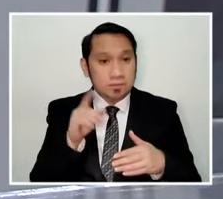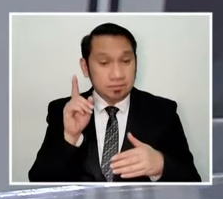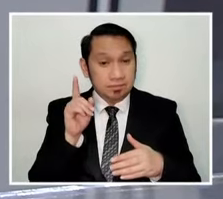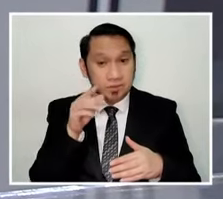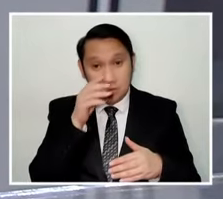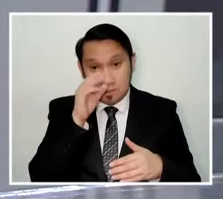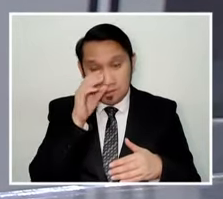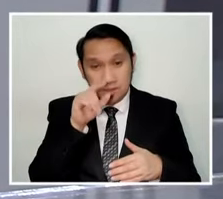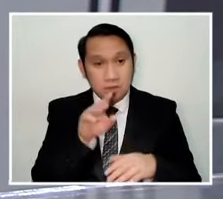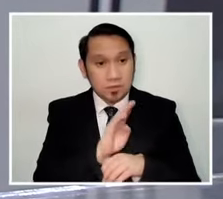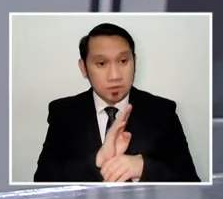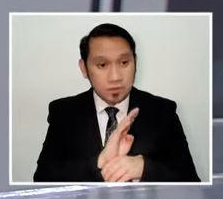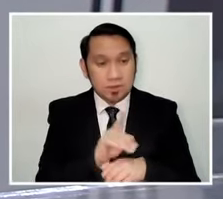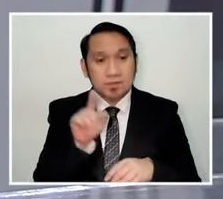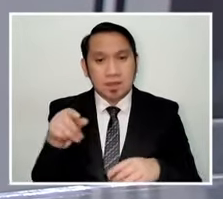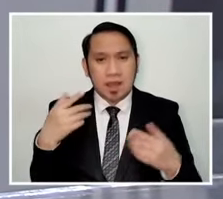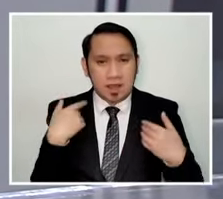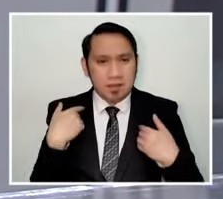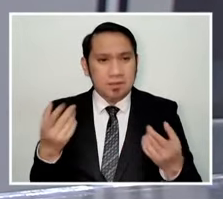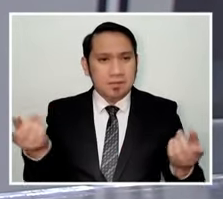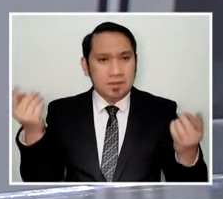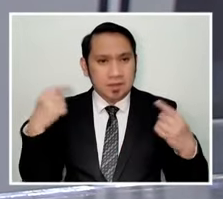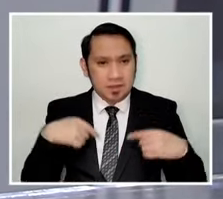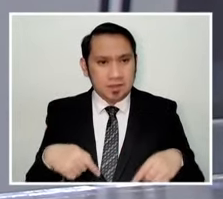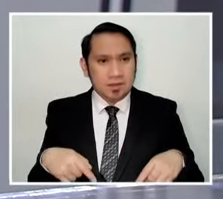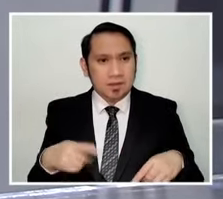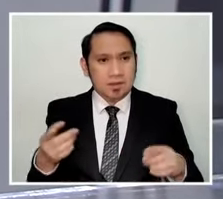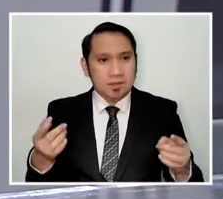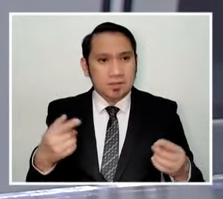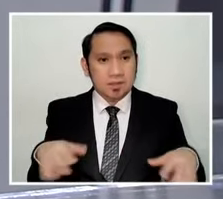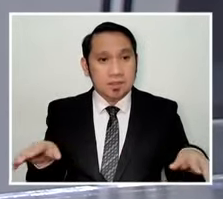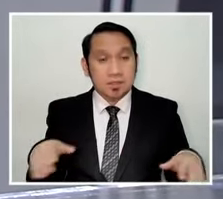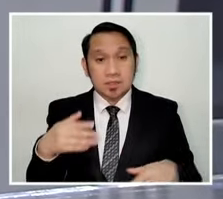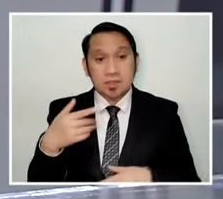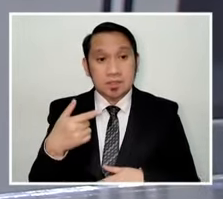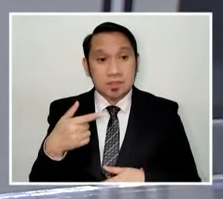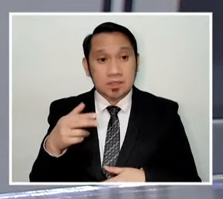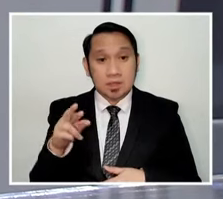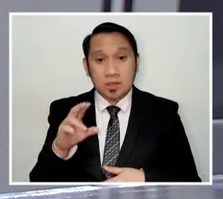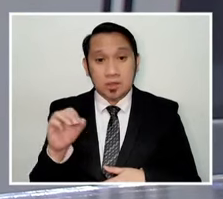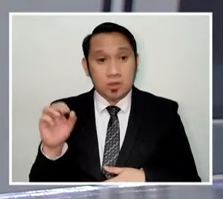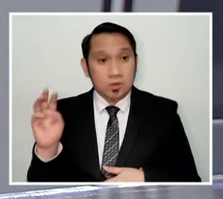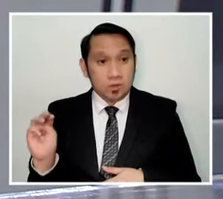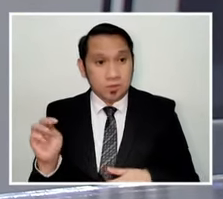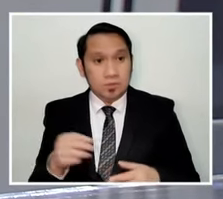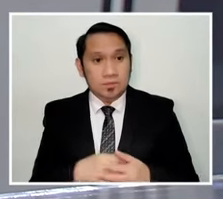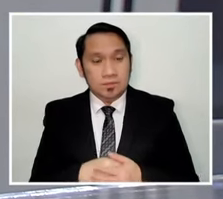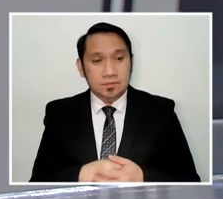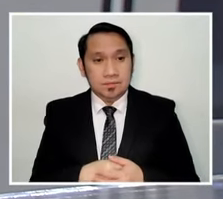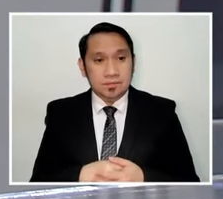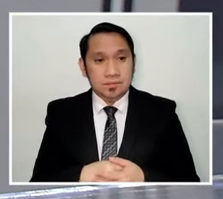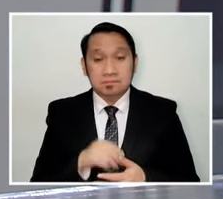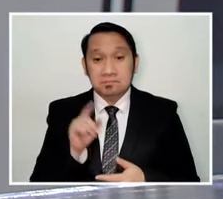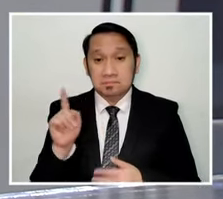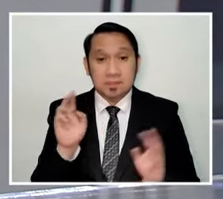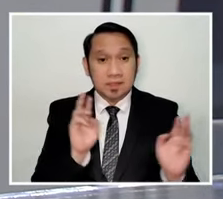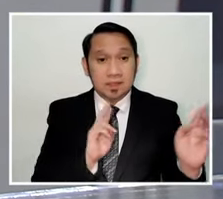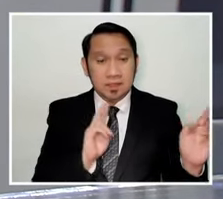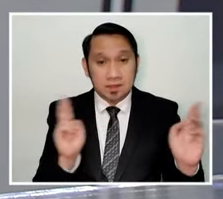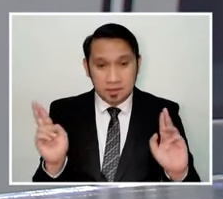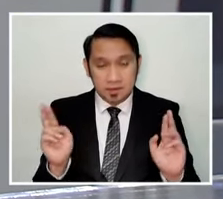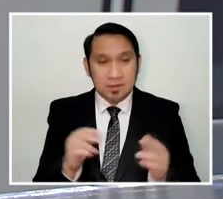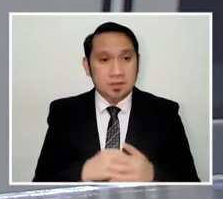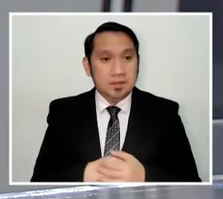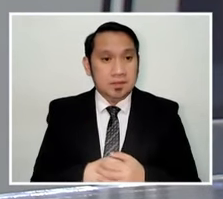ang sequel nitong Here Comes the Groom, kasama si na Ensong D at Maris Racal. Samantala, ready ng patawan ng PhilAm